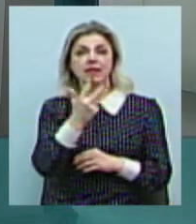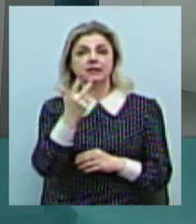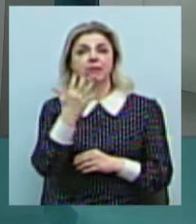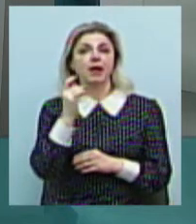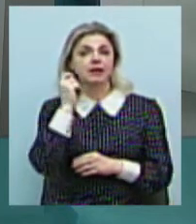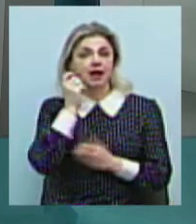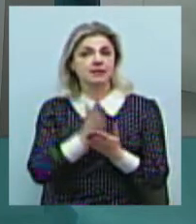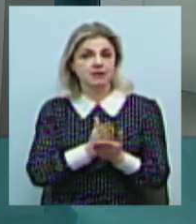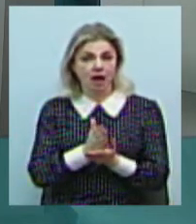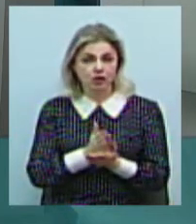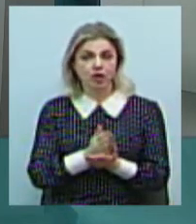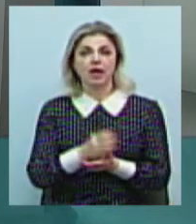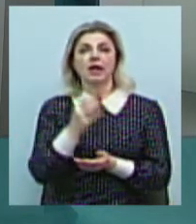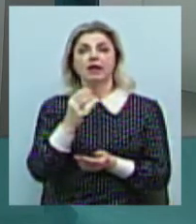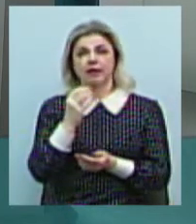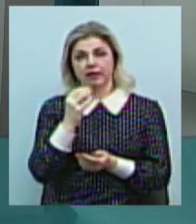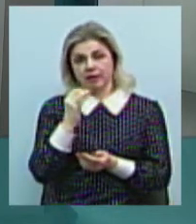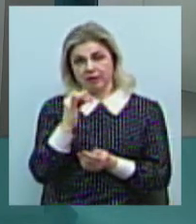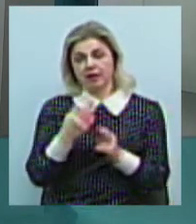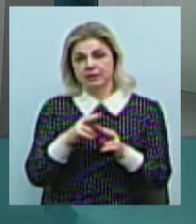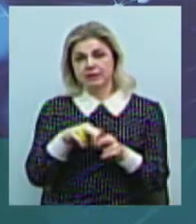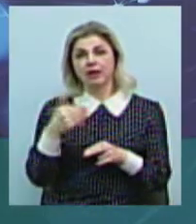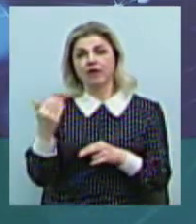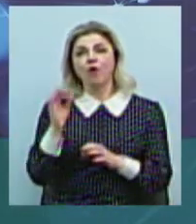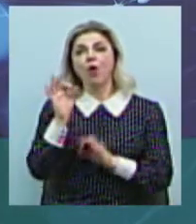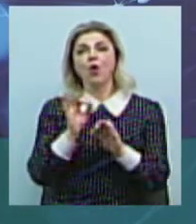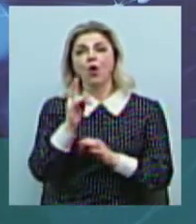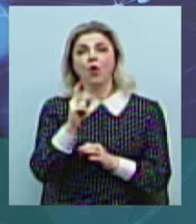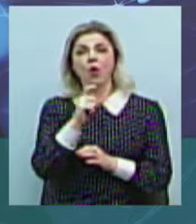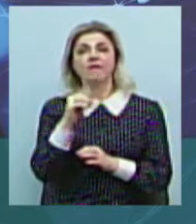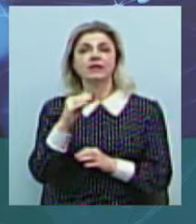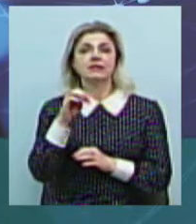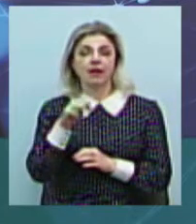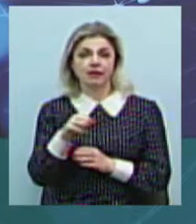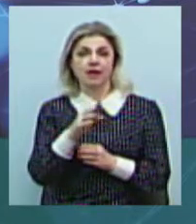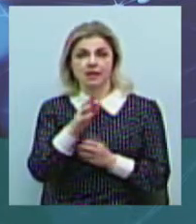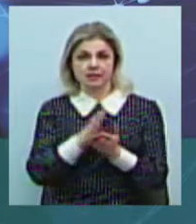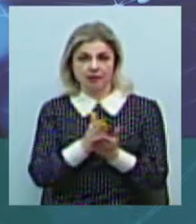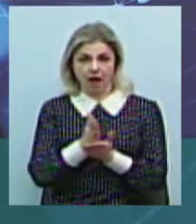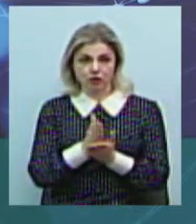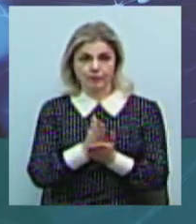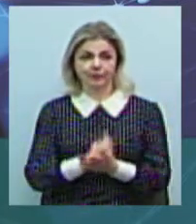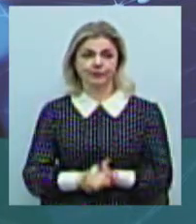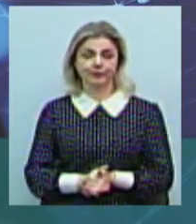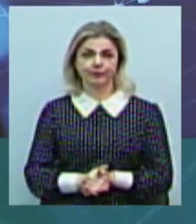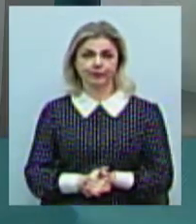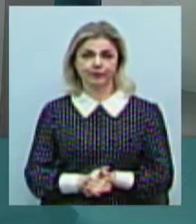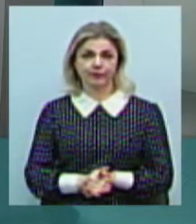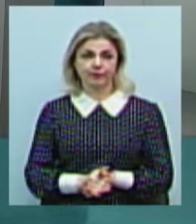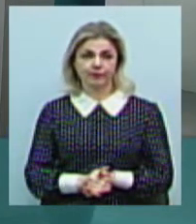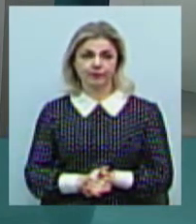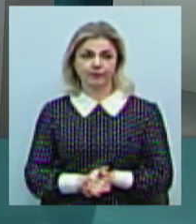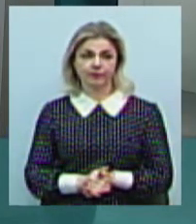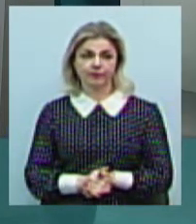страхового, 0,35. Це його коефіцієнт страхового стажу. Тобто 1 рік – 1 сота. Олександр Вікторович, я перепрошую. Таким